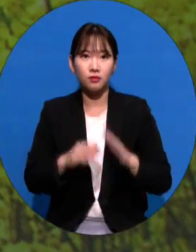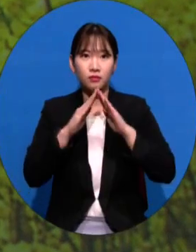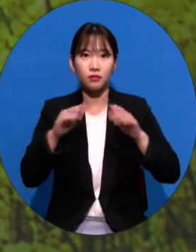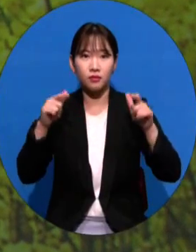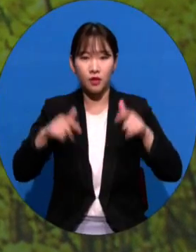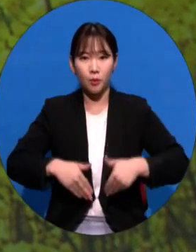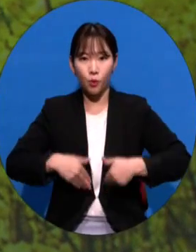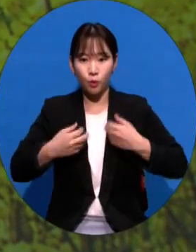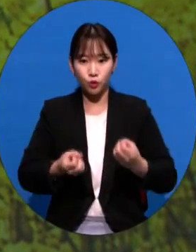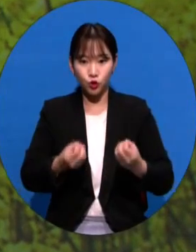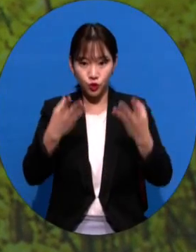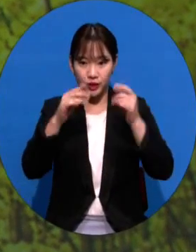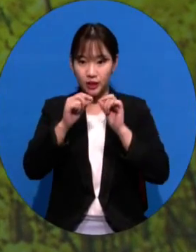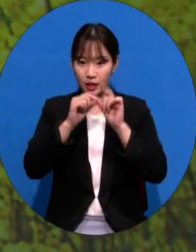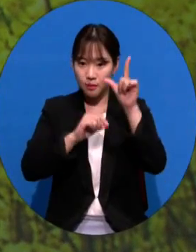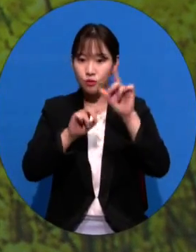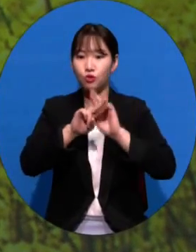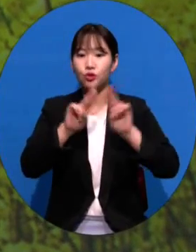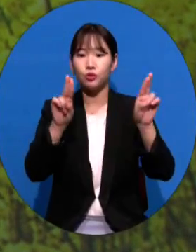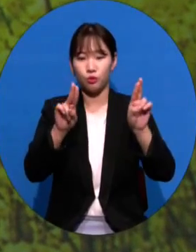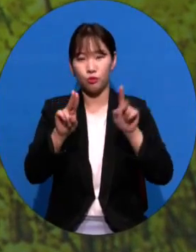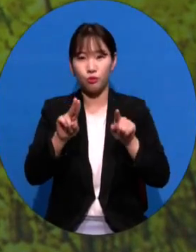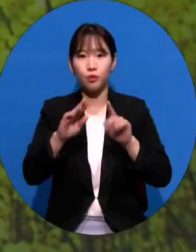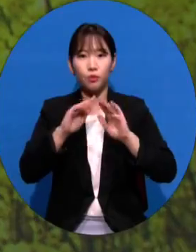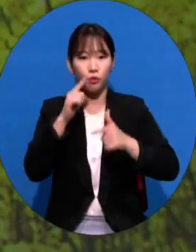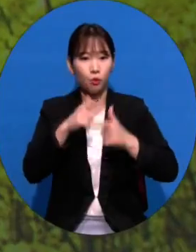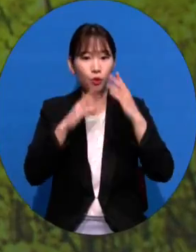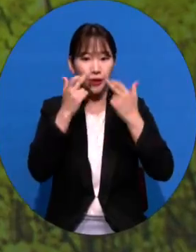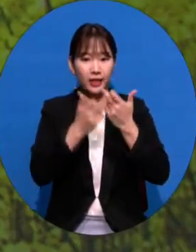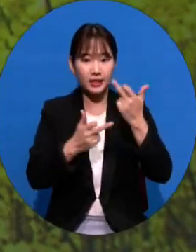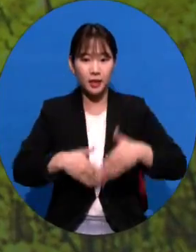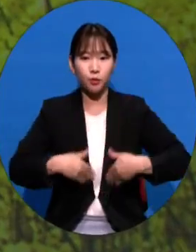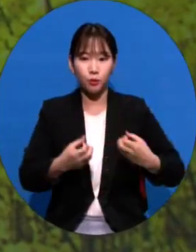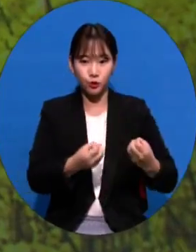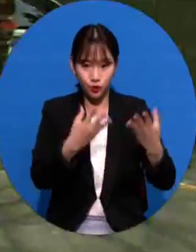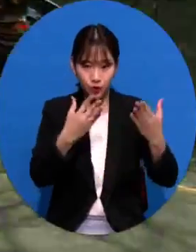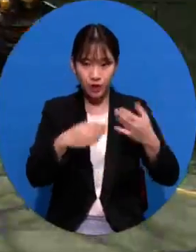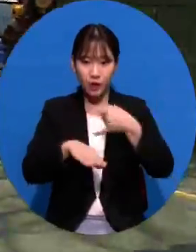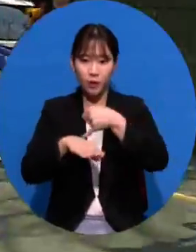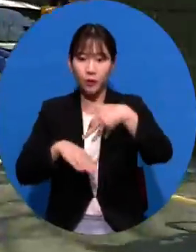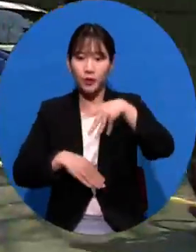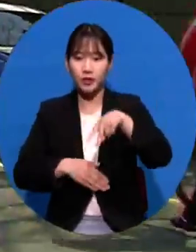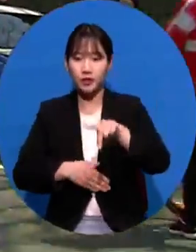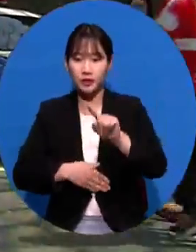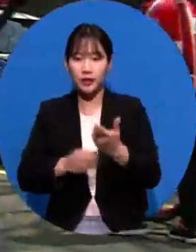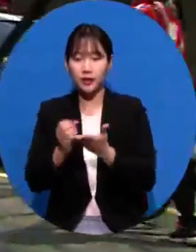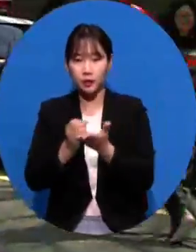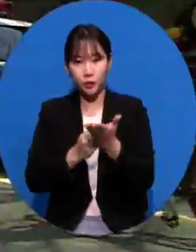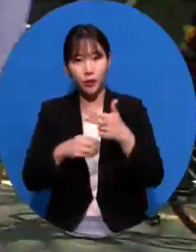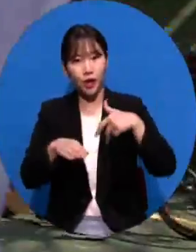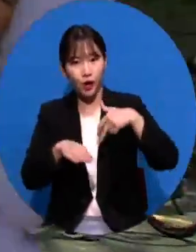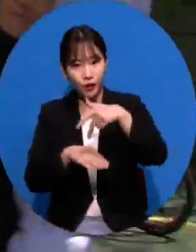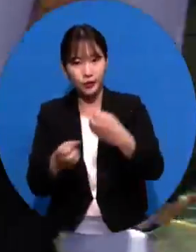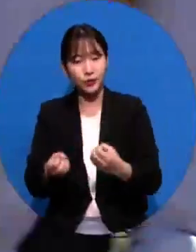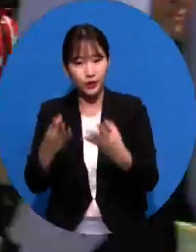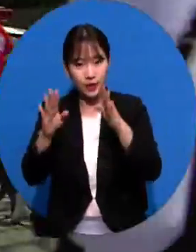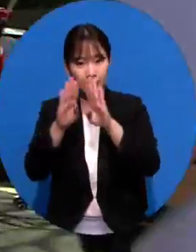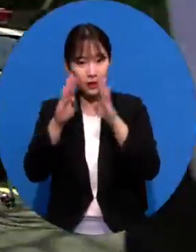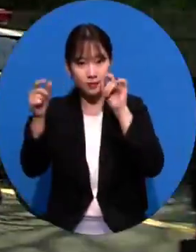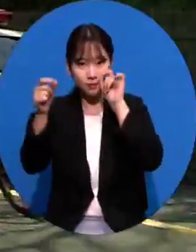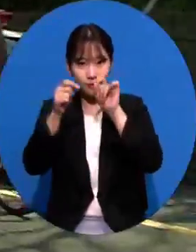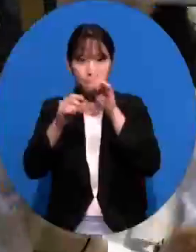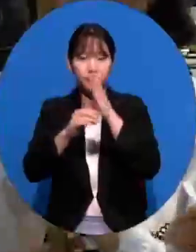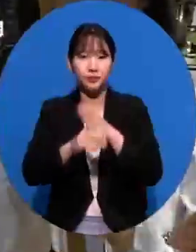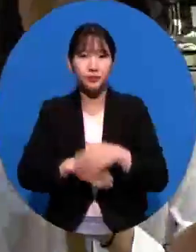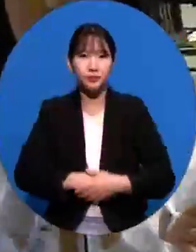전남 지역 봄축제 대부분이 취소된 가운데 목포 유달산 봄축제와 완도 청산도 슬로걷기 축제가 개최를